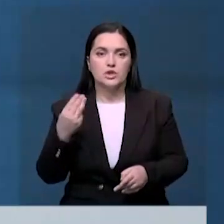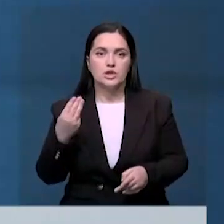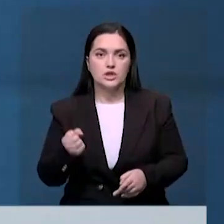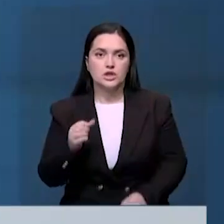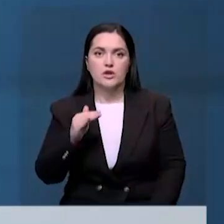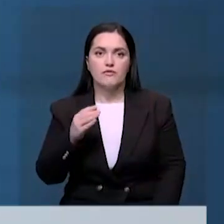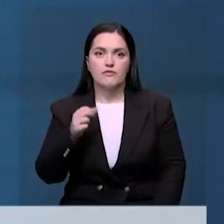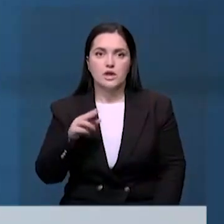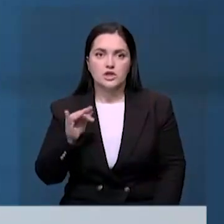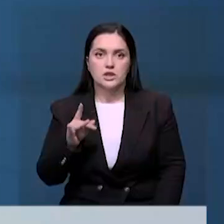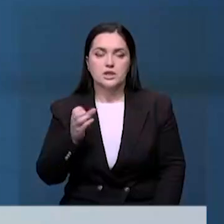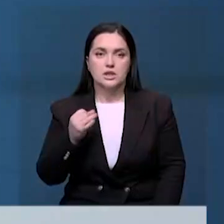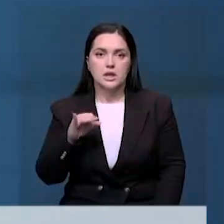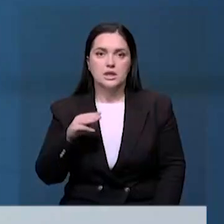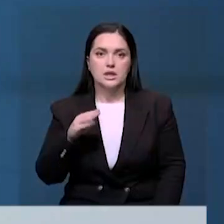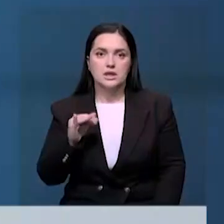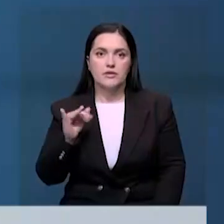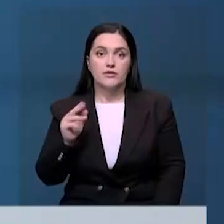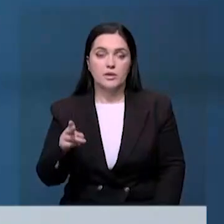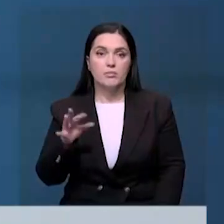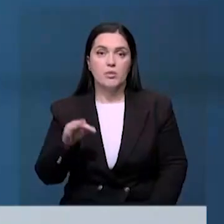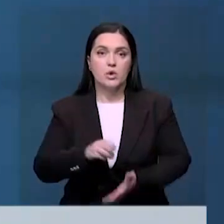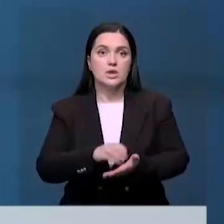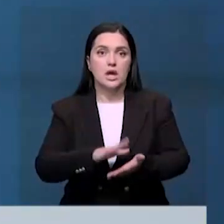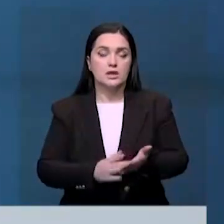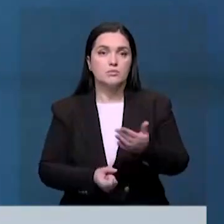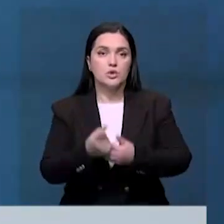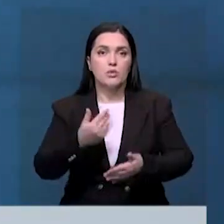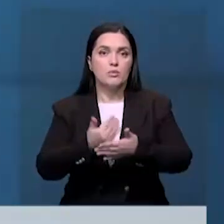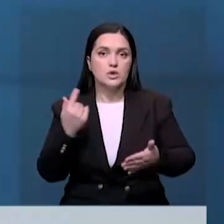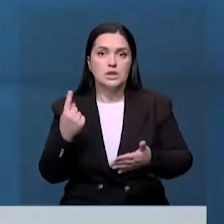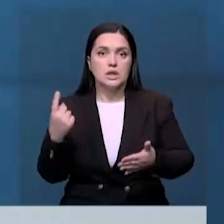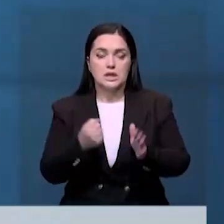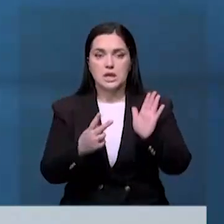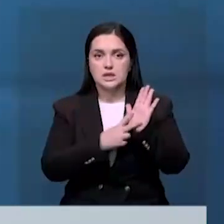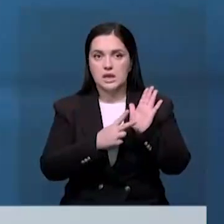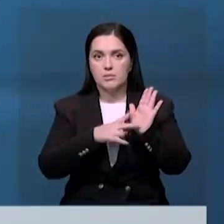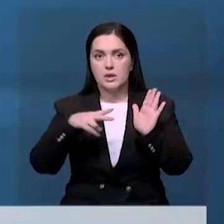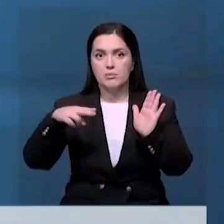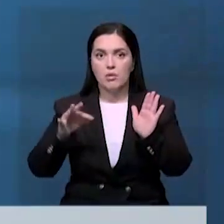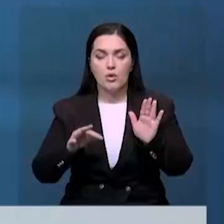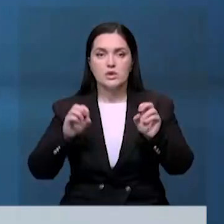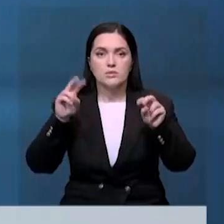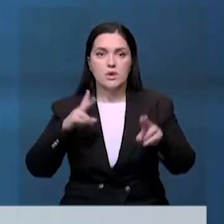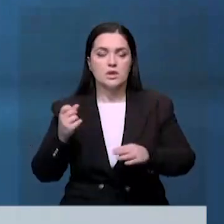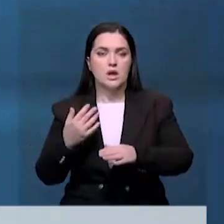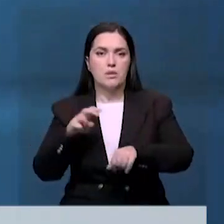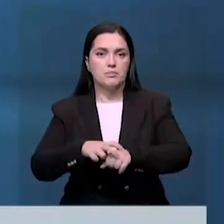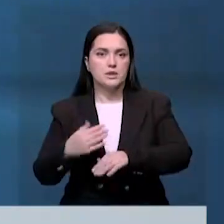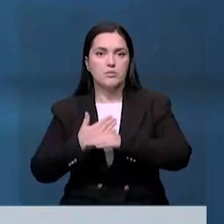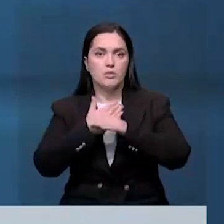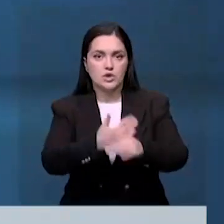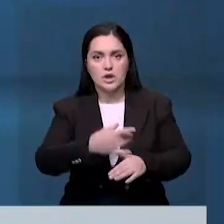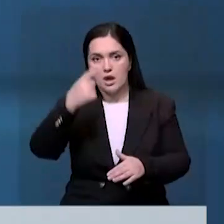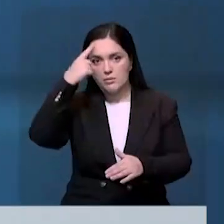НПО из США Fajr Scientific. По данным источника, на прошлой неделе сразу 7 НПО, специализирующихся на оказании